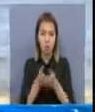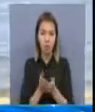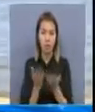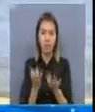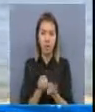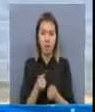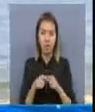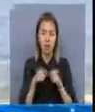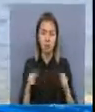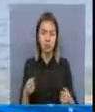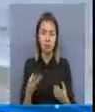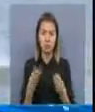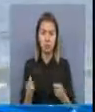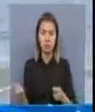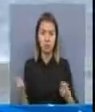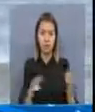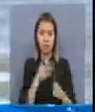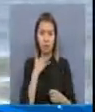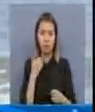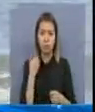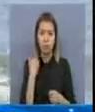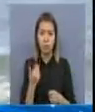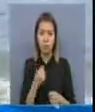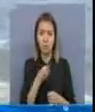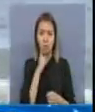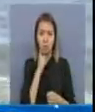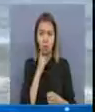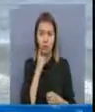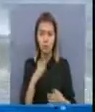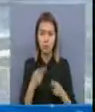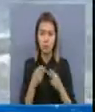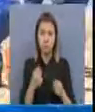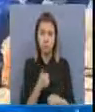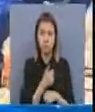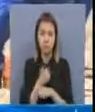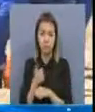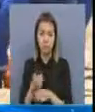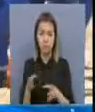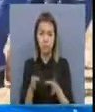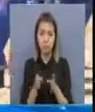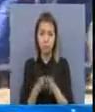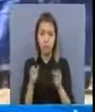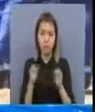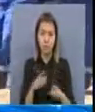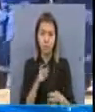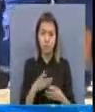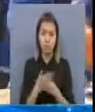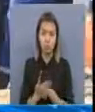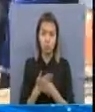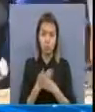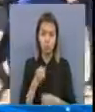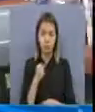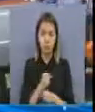Құтқару бекетінің ашылу салтанатына жиналған көпшілік алдында ерікті жастар тобы төтенше жағдай қызметкерлерімен бірлесіп, қауіп төнген жандарға көмек қолын